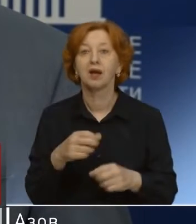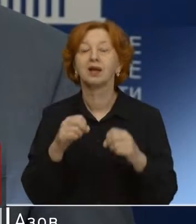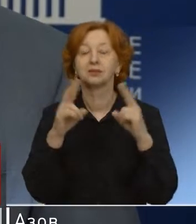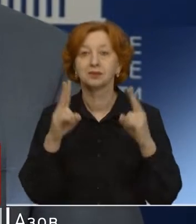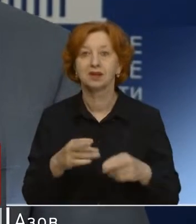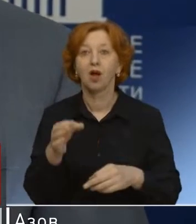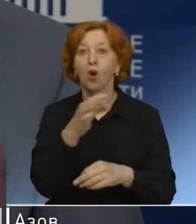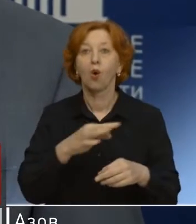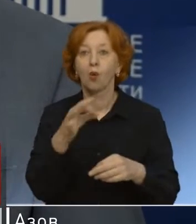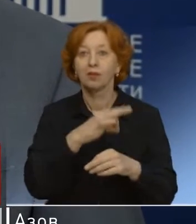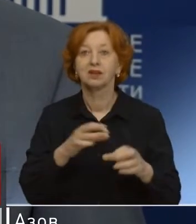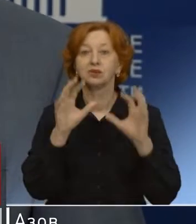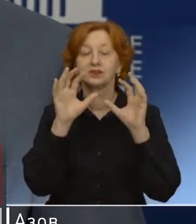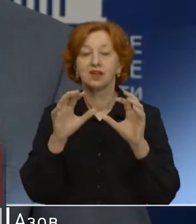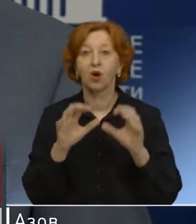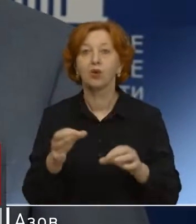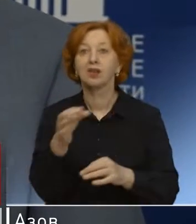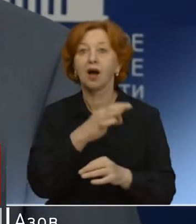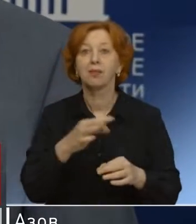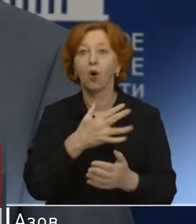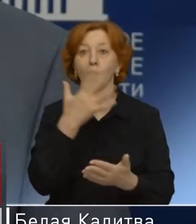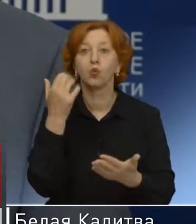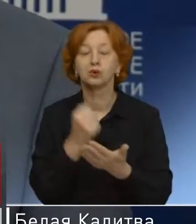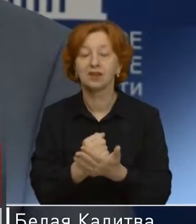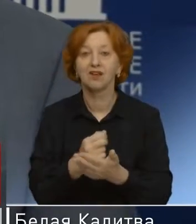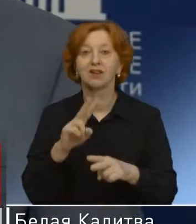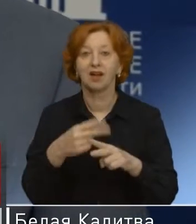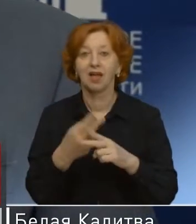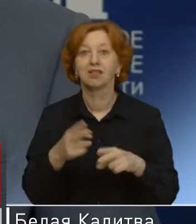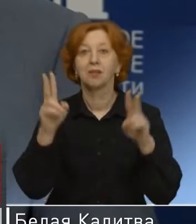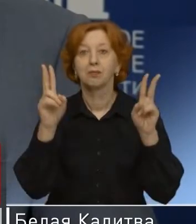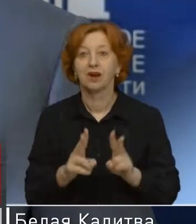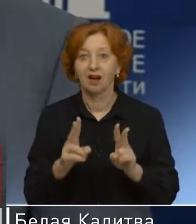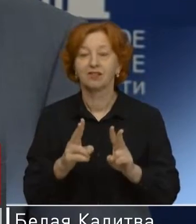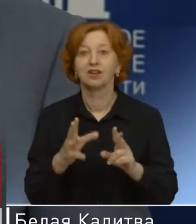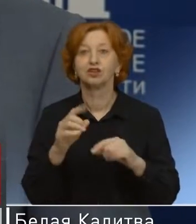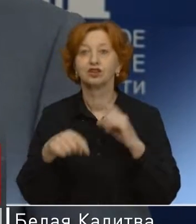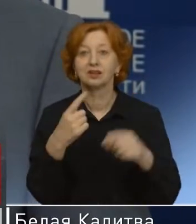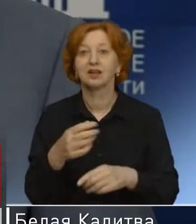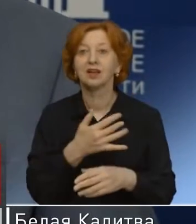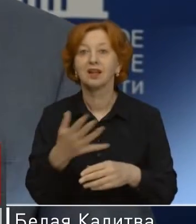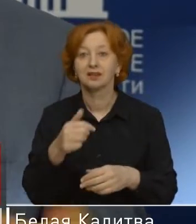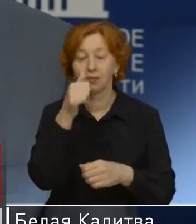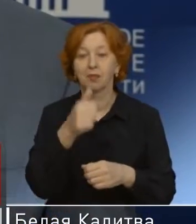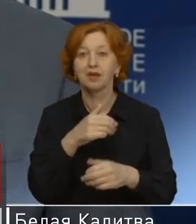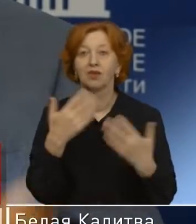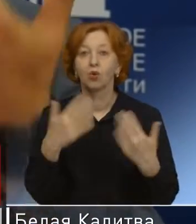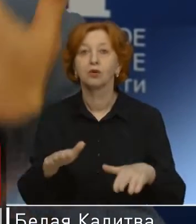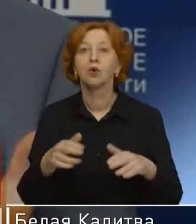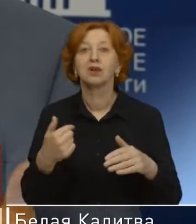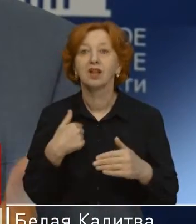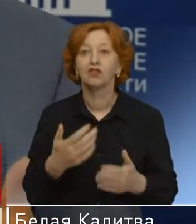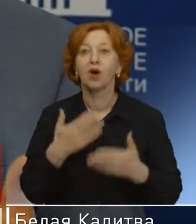специальный областной закон на областном уровне, установили такое право. И буквально через несколько месяцев, уже после